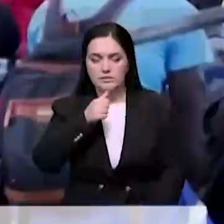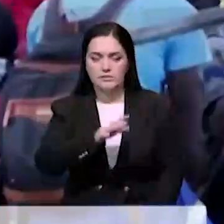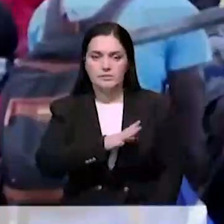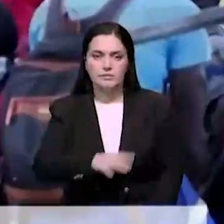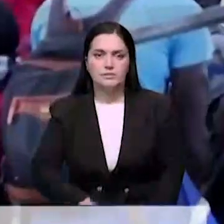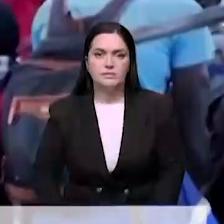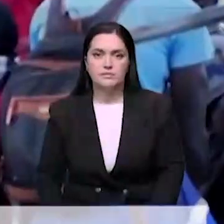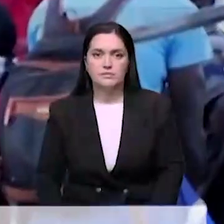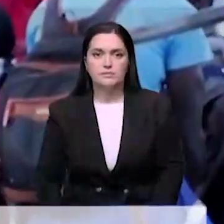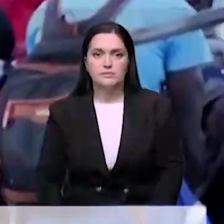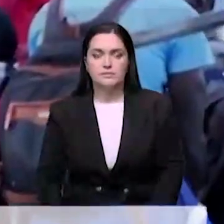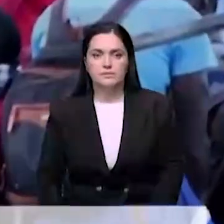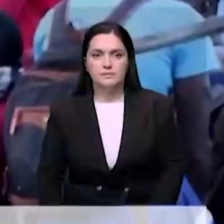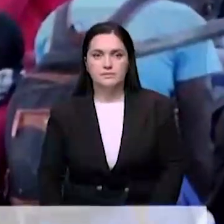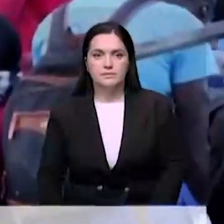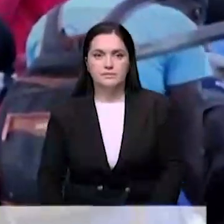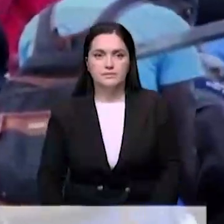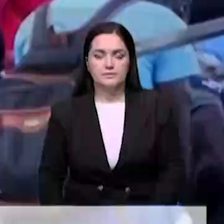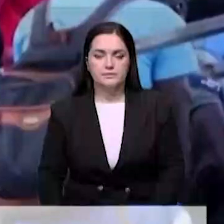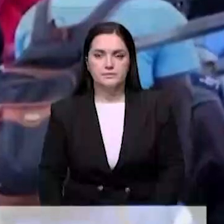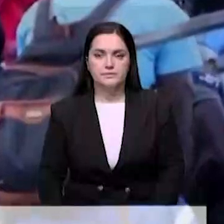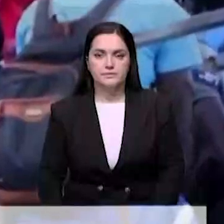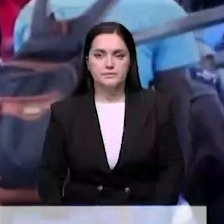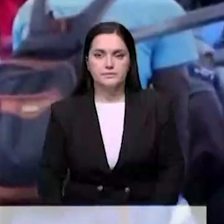период прошлого года.